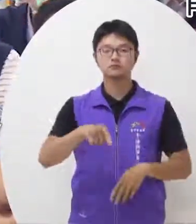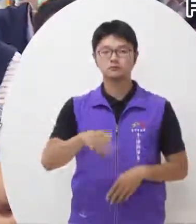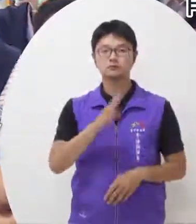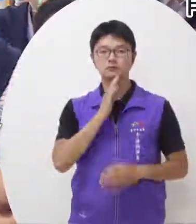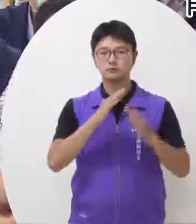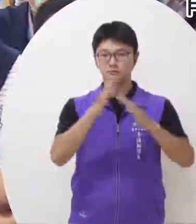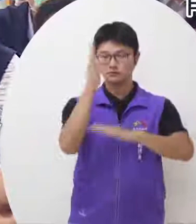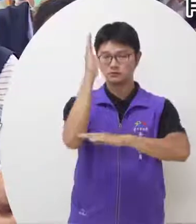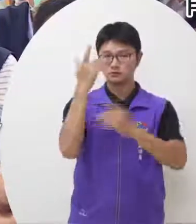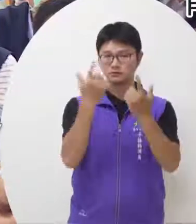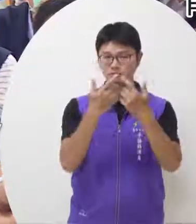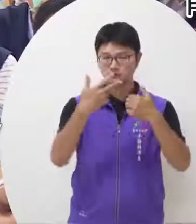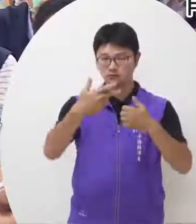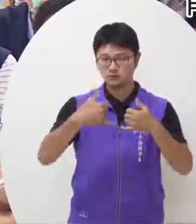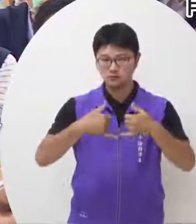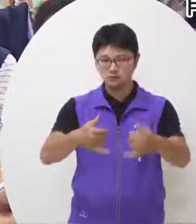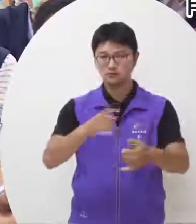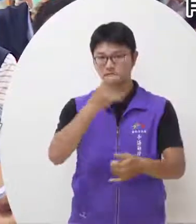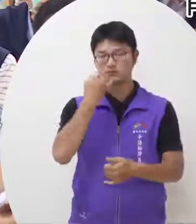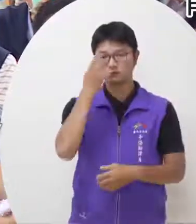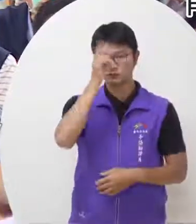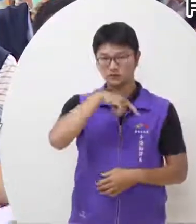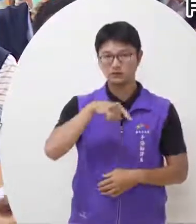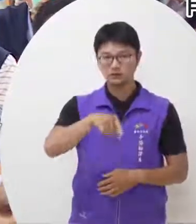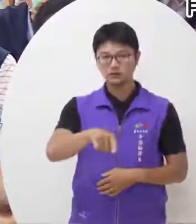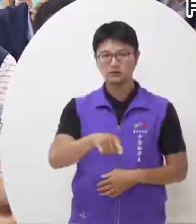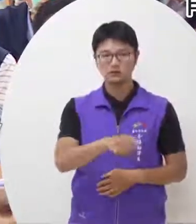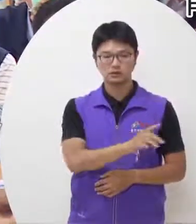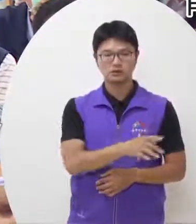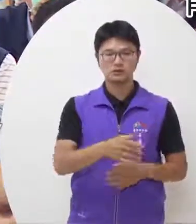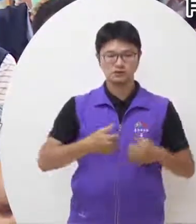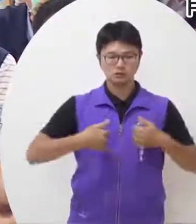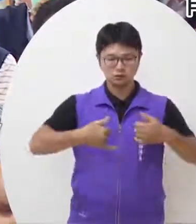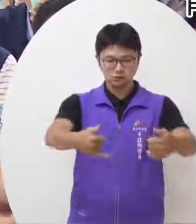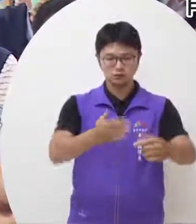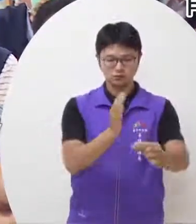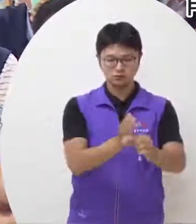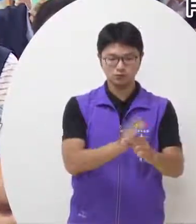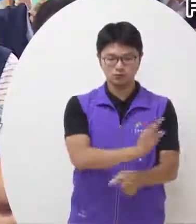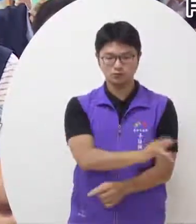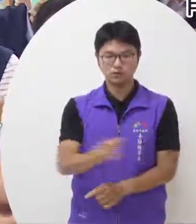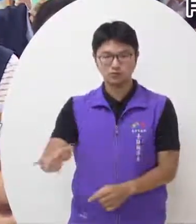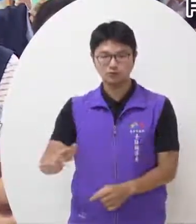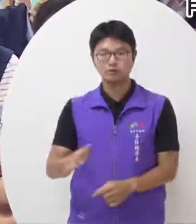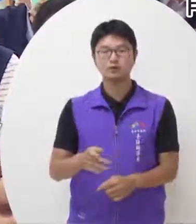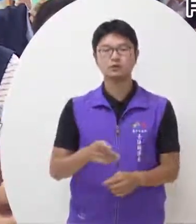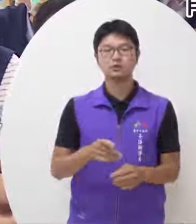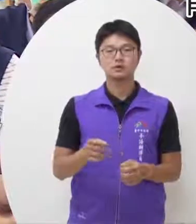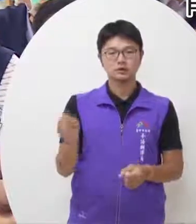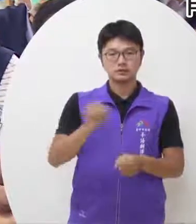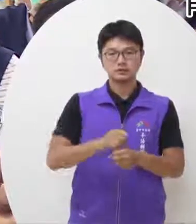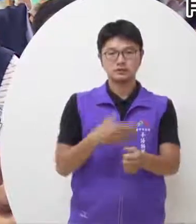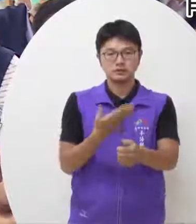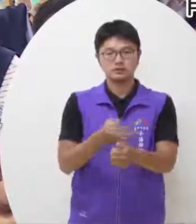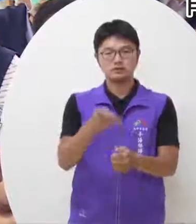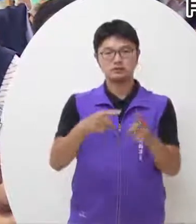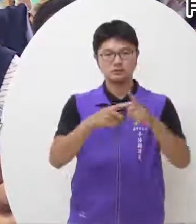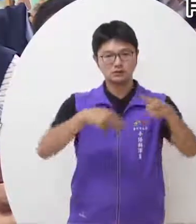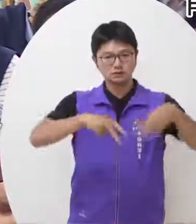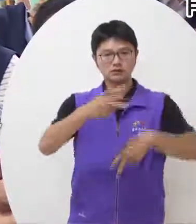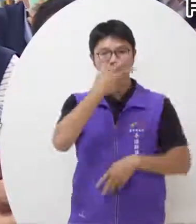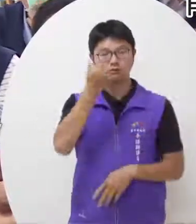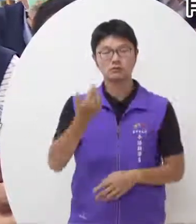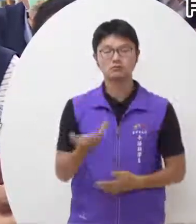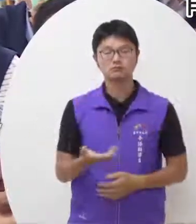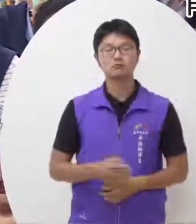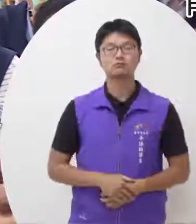了，那里长建议说是不是能打缺口。那当然这个打缺口之后它事实上当然有好有坏哦，事实上我